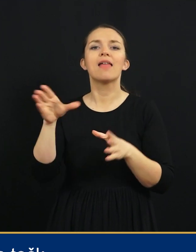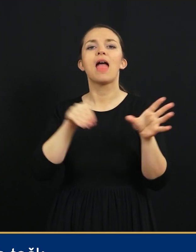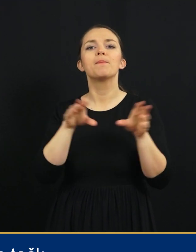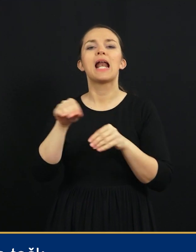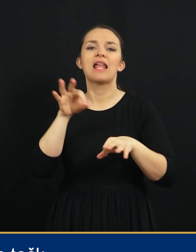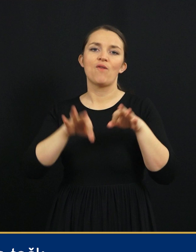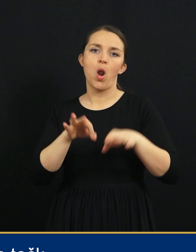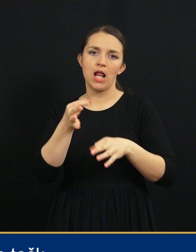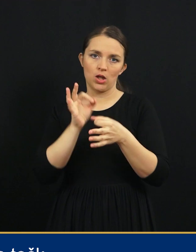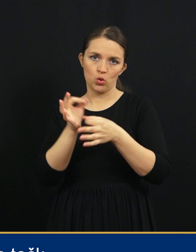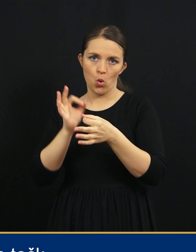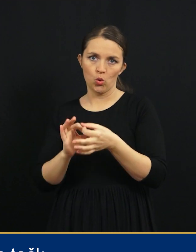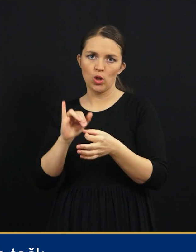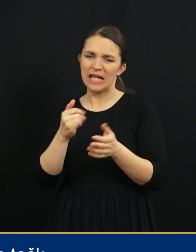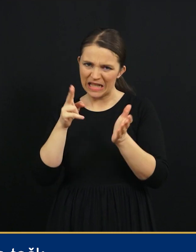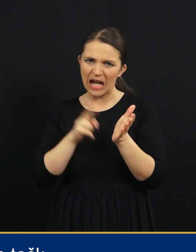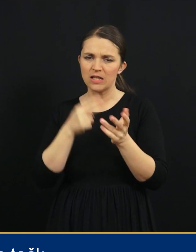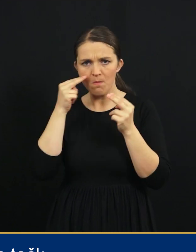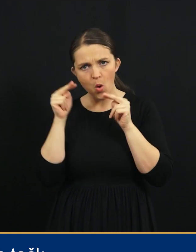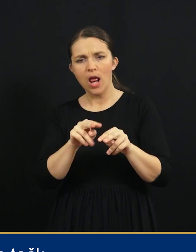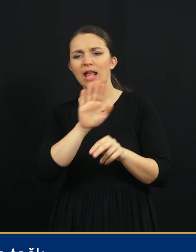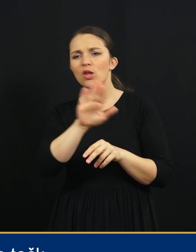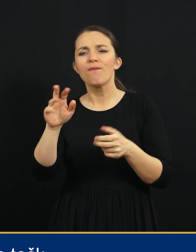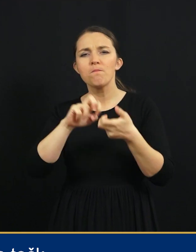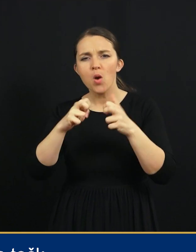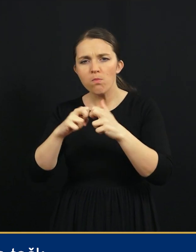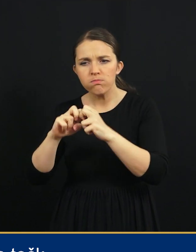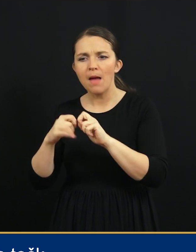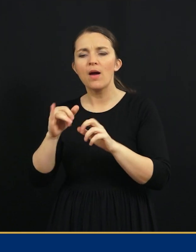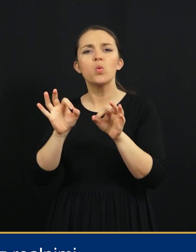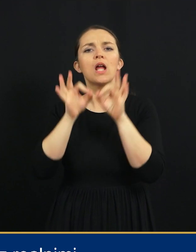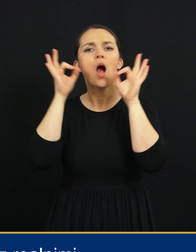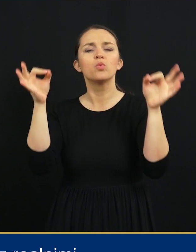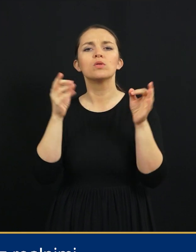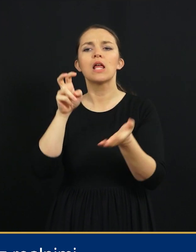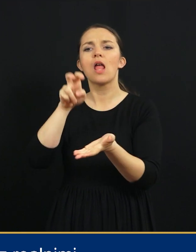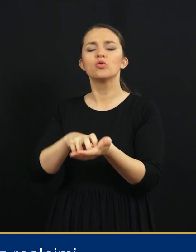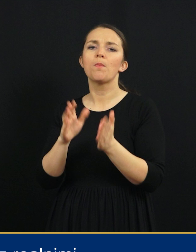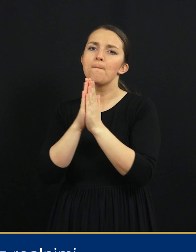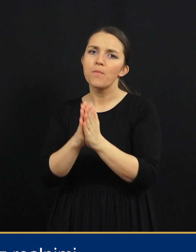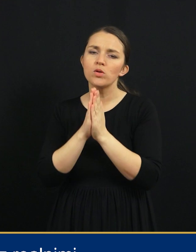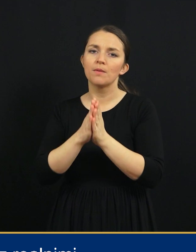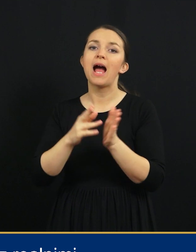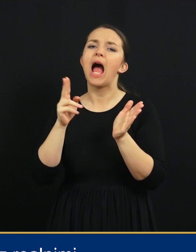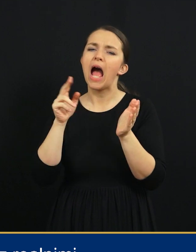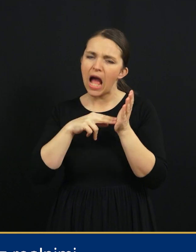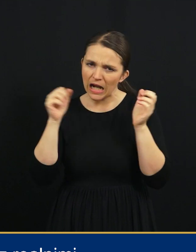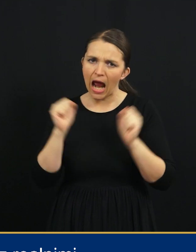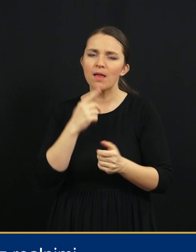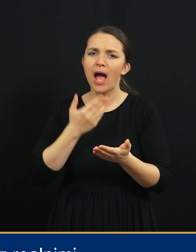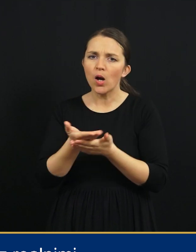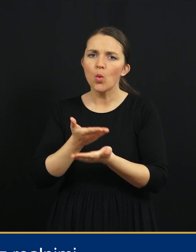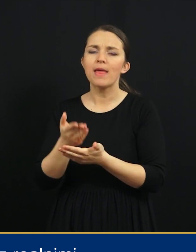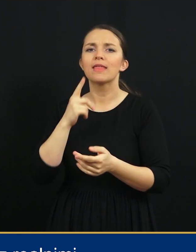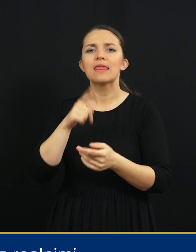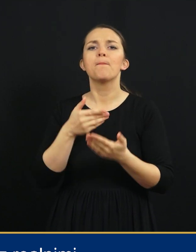za nabiranje volilnih točk, naj se realno pogleda na njihove probleme, naj se v javnosti nastopa, prosim, z realnimi argumenti